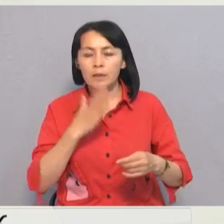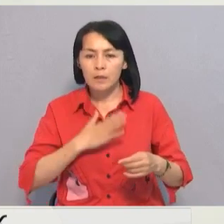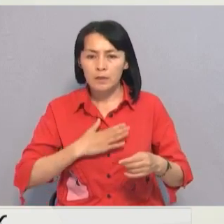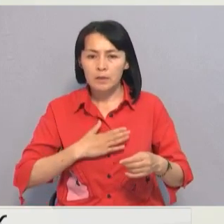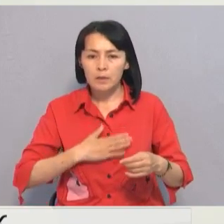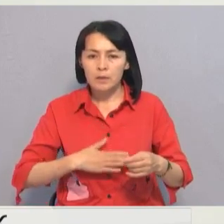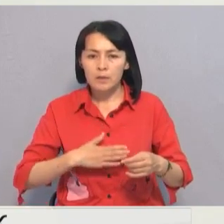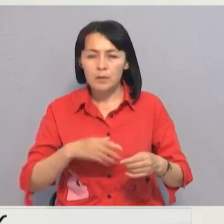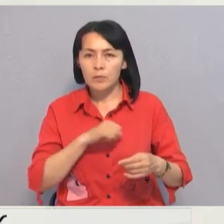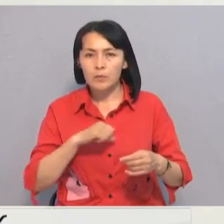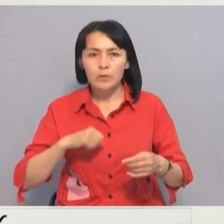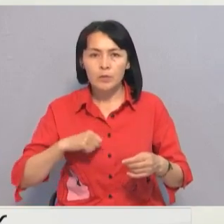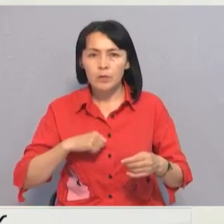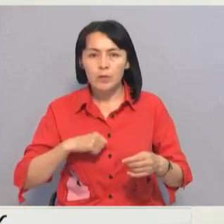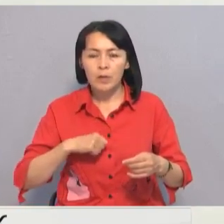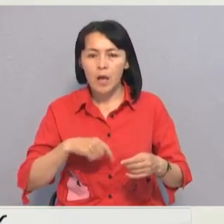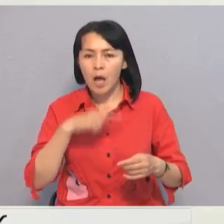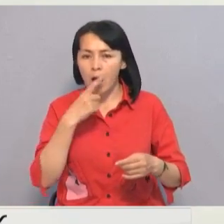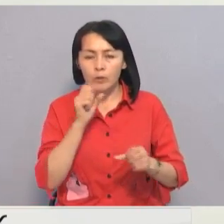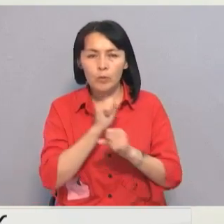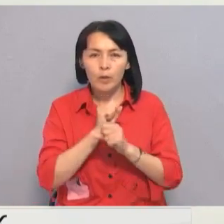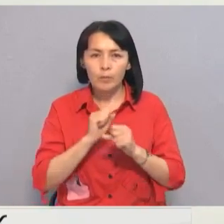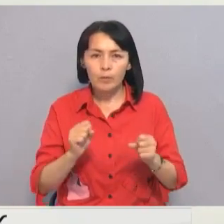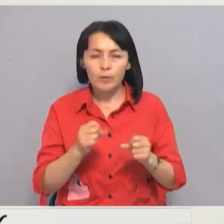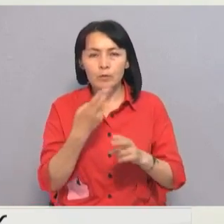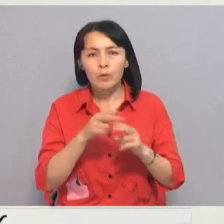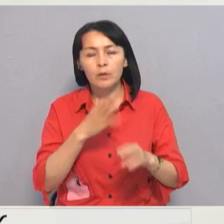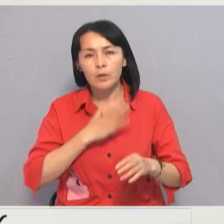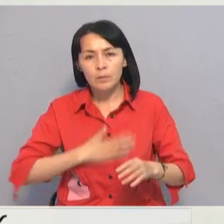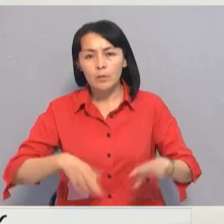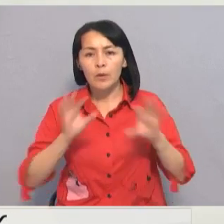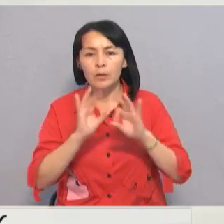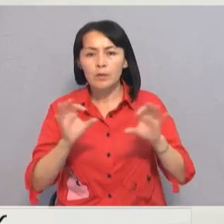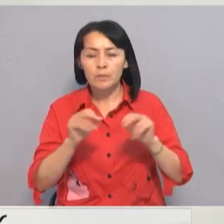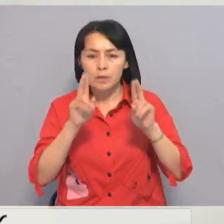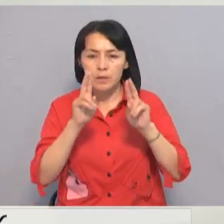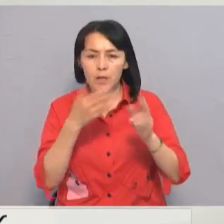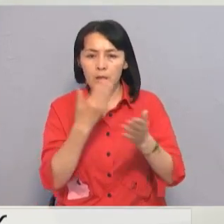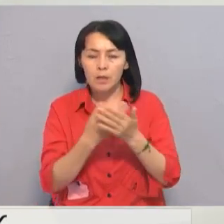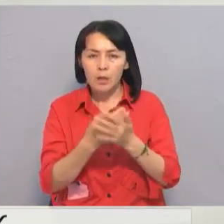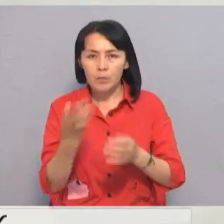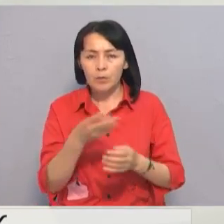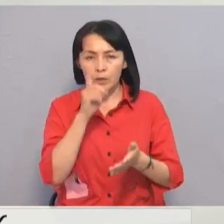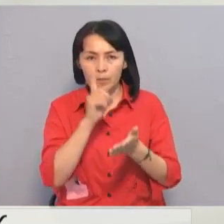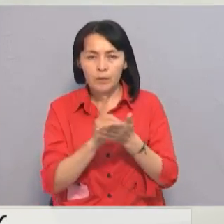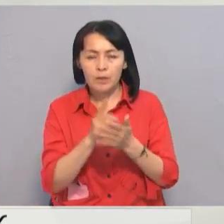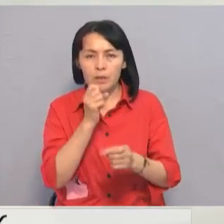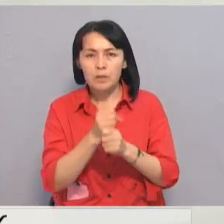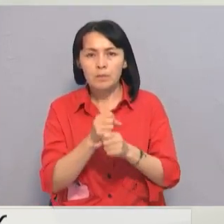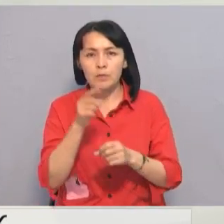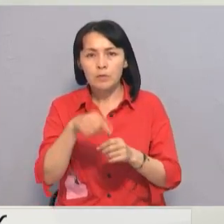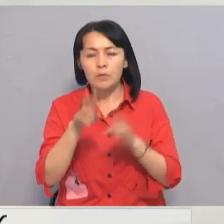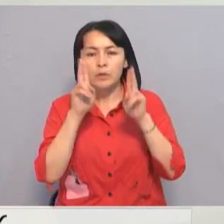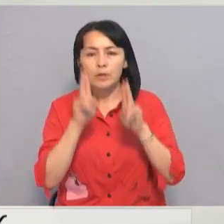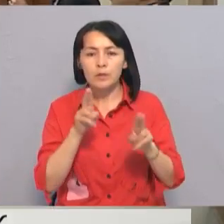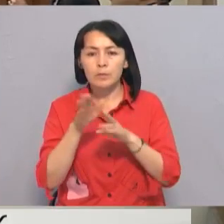жеке мүддесіне қол сұғуы болып та келеді ғой негізгі талап болу керек қой бір ереже талап міндетті түрде оны сол талап бойынша